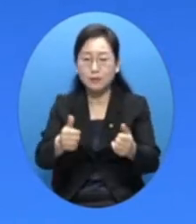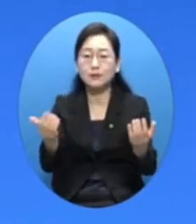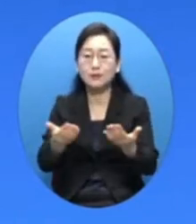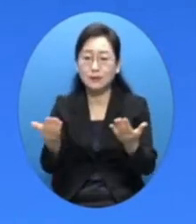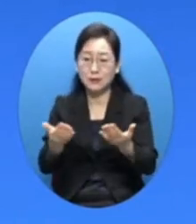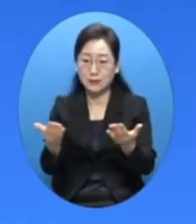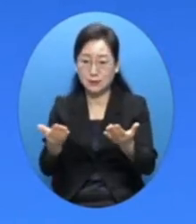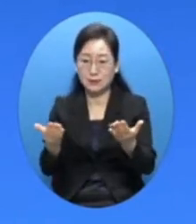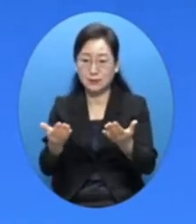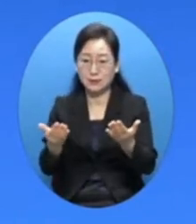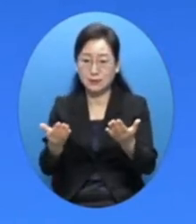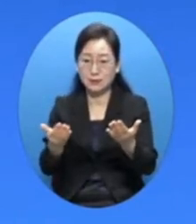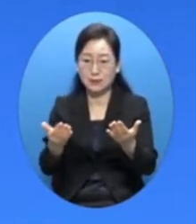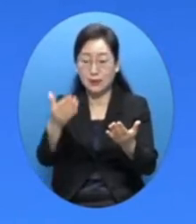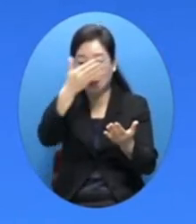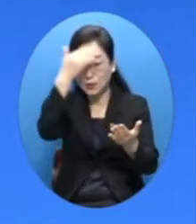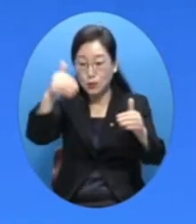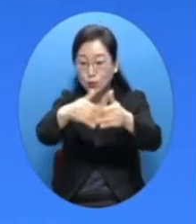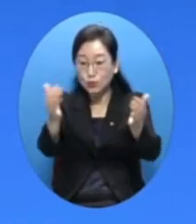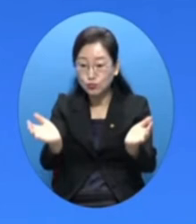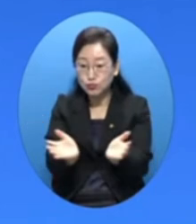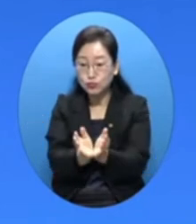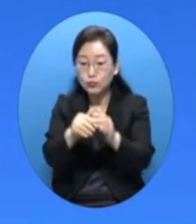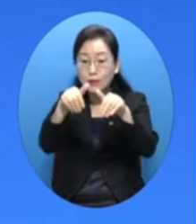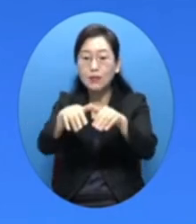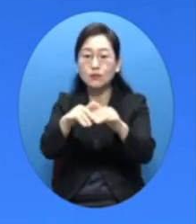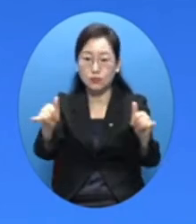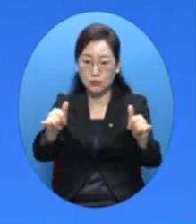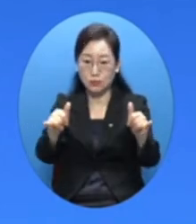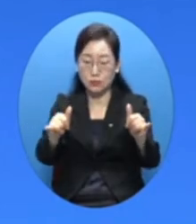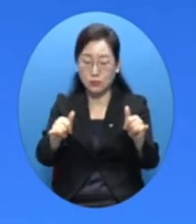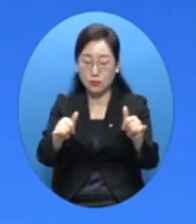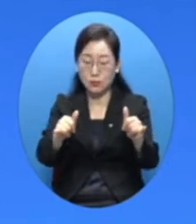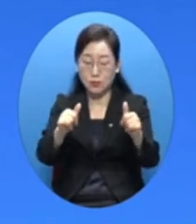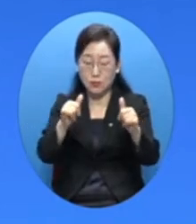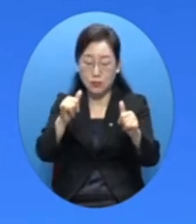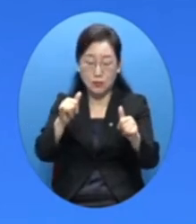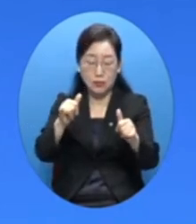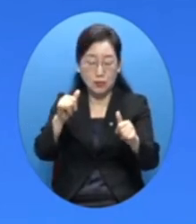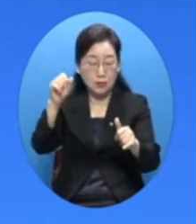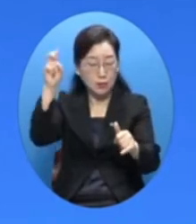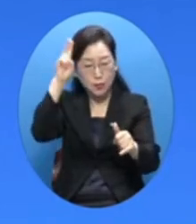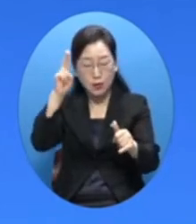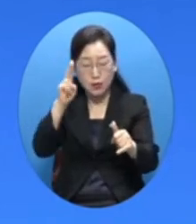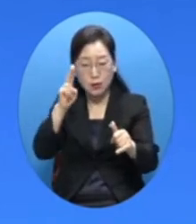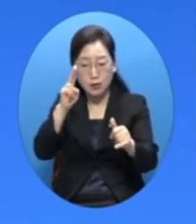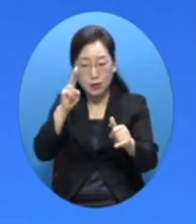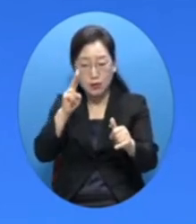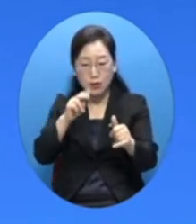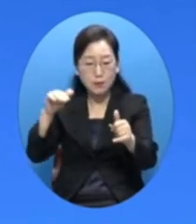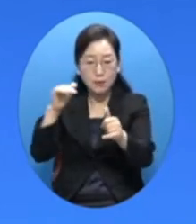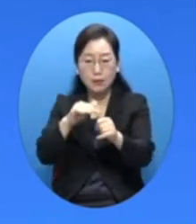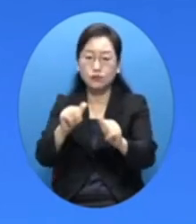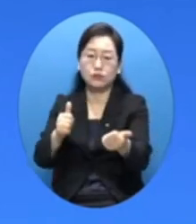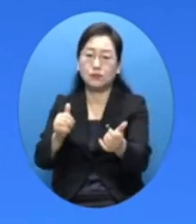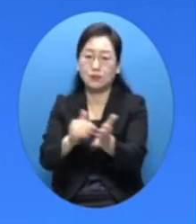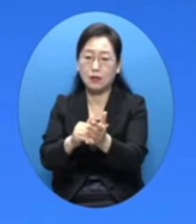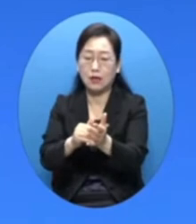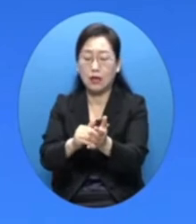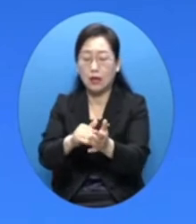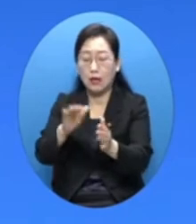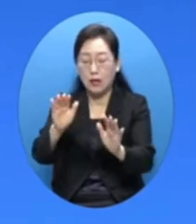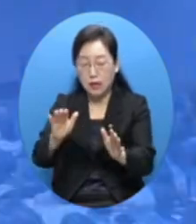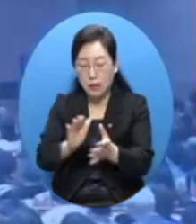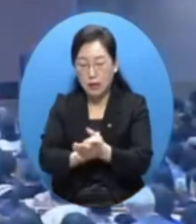그 청년부의 일꾼이었는데 그만 불의 교통사고로 세상을 떠나게 된 것입니다. 늦어도 아프지